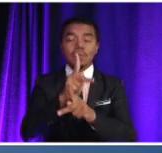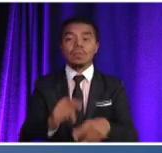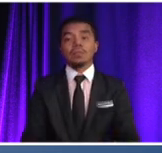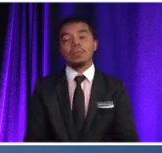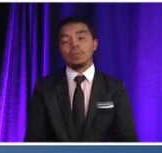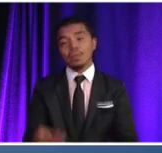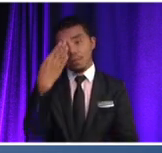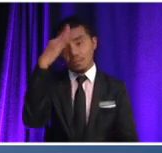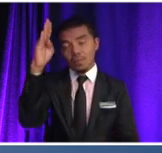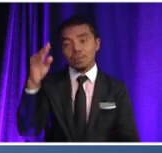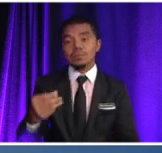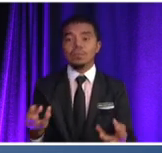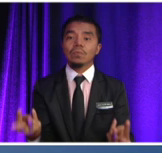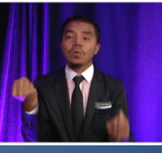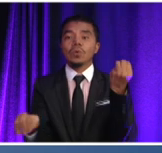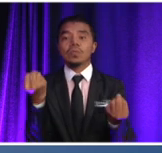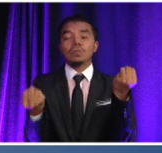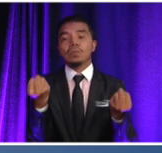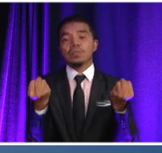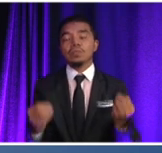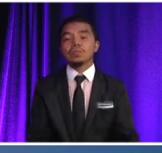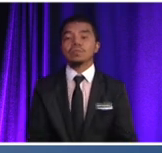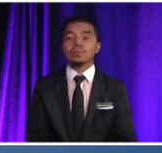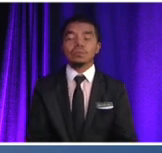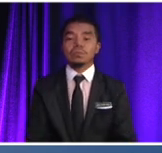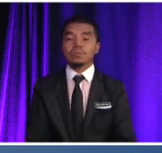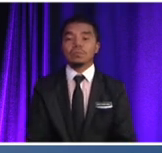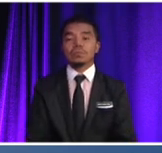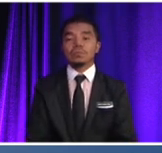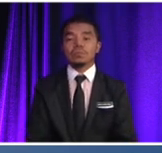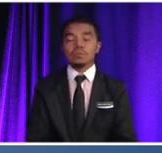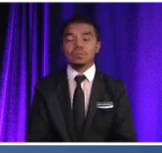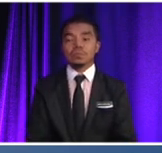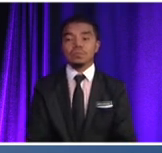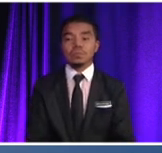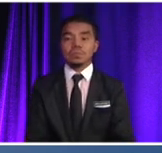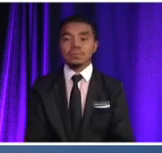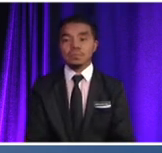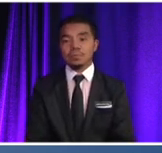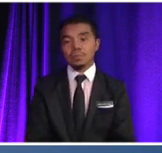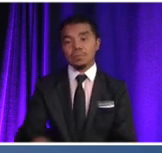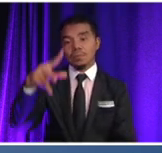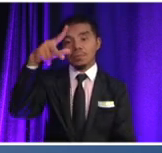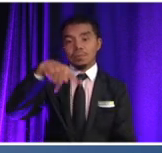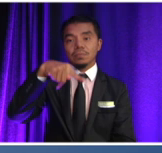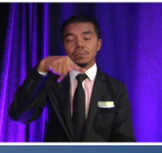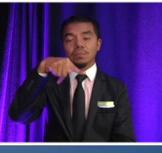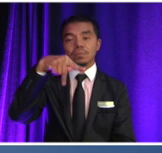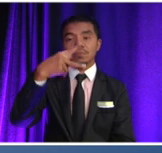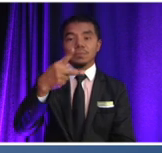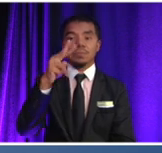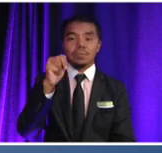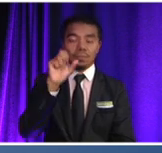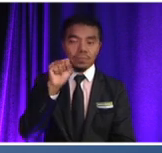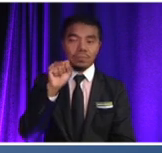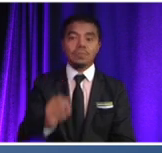galakan pula oleh Mido lembaga pembangunan pelaporan Malaysia dan juga masih lagi perbaranan kemajuan Negeri ya ekonomi ekonomi